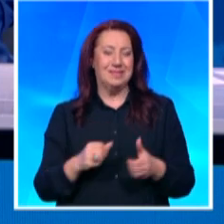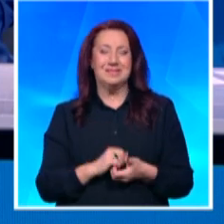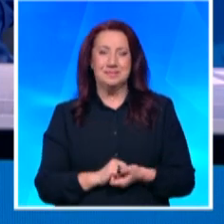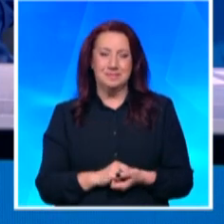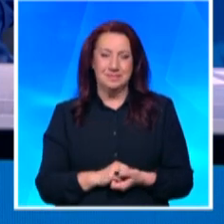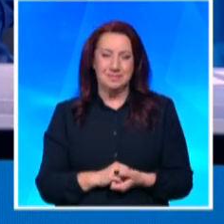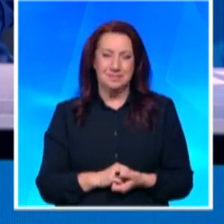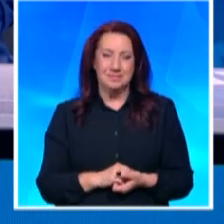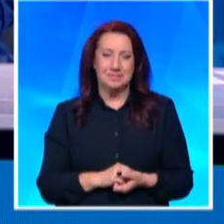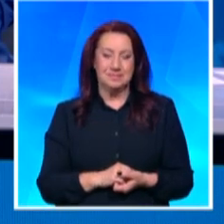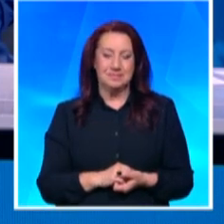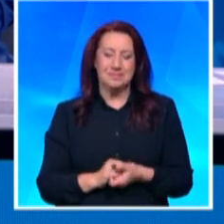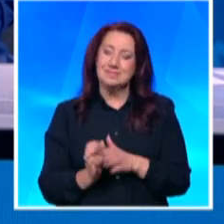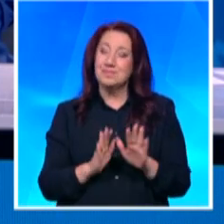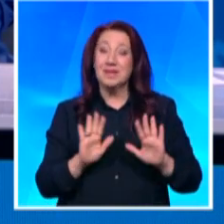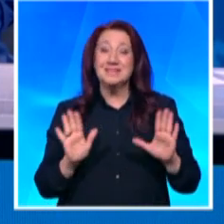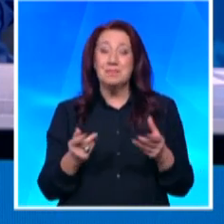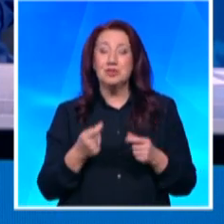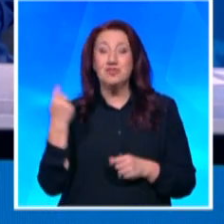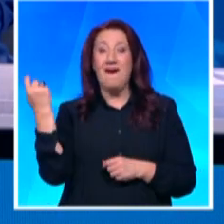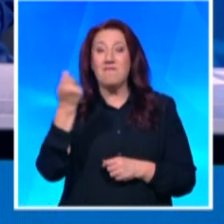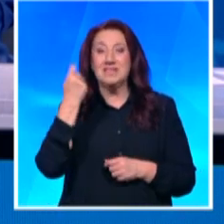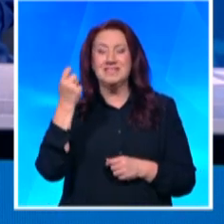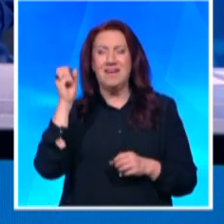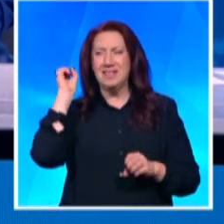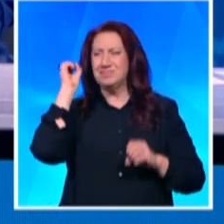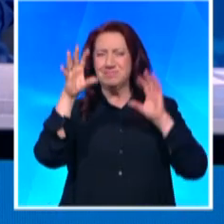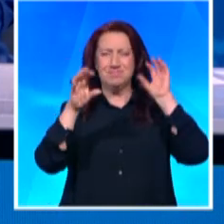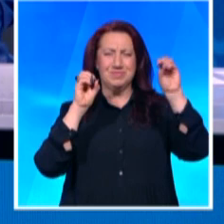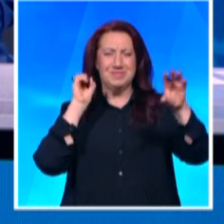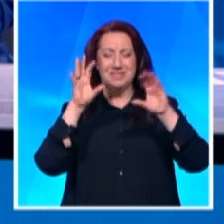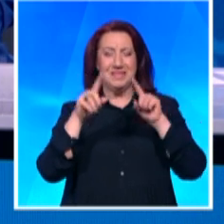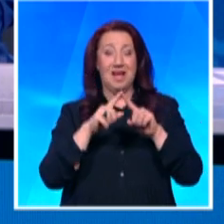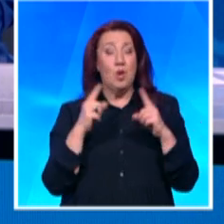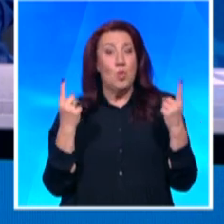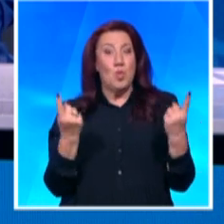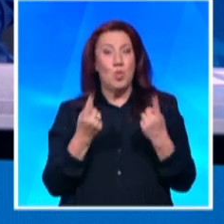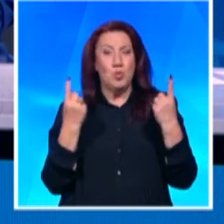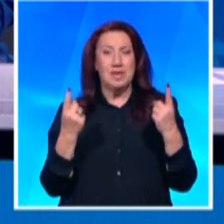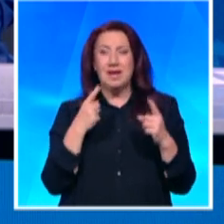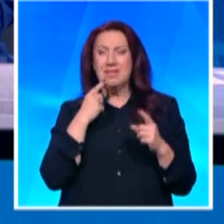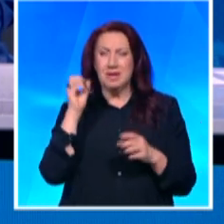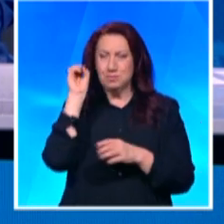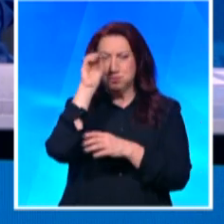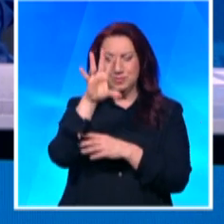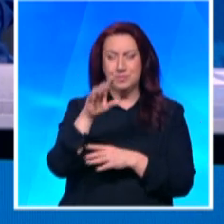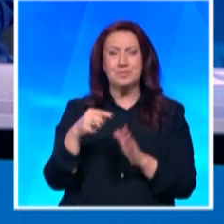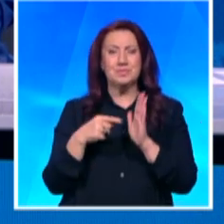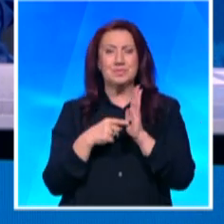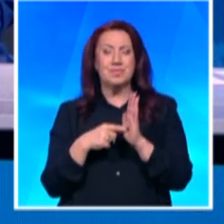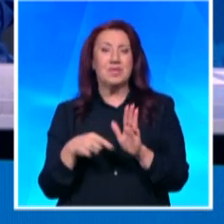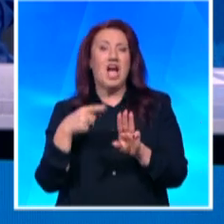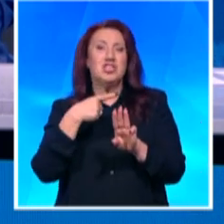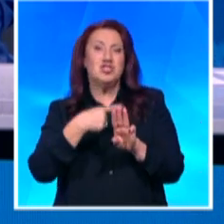Започва фестивалът на светлините Лунар. С уникални инсталации ще бъдат представени произведения на Шекспир, Петко и